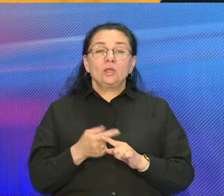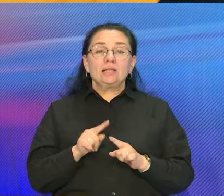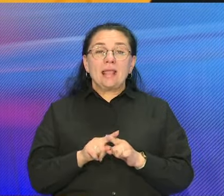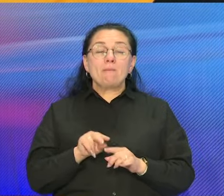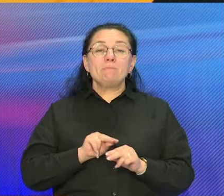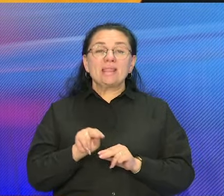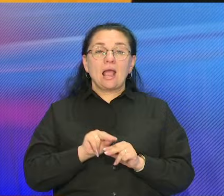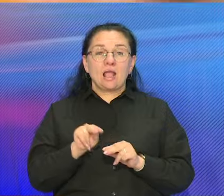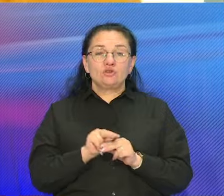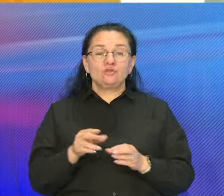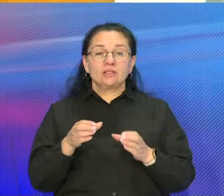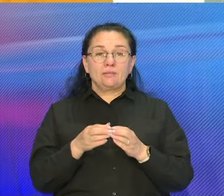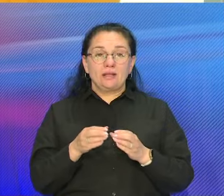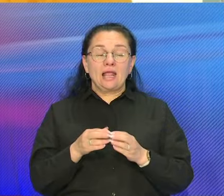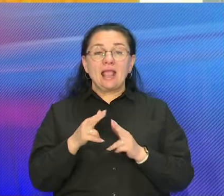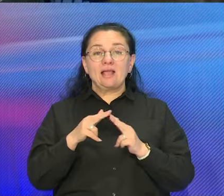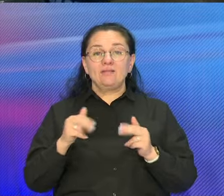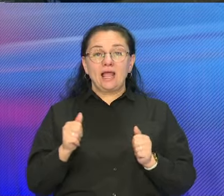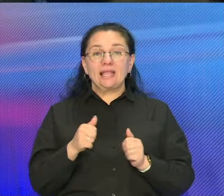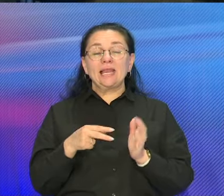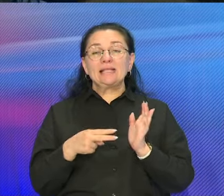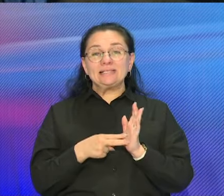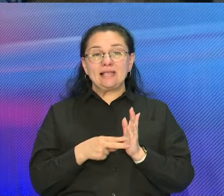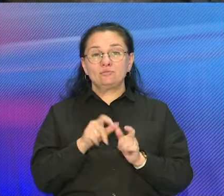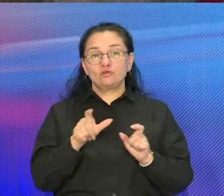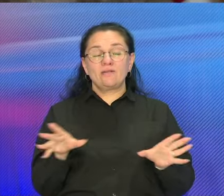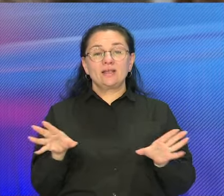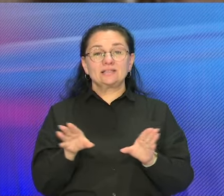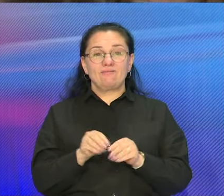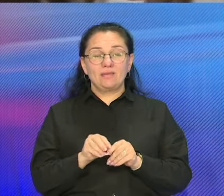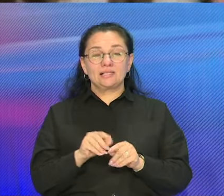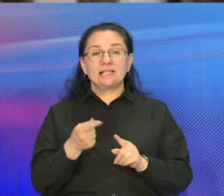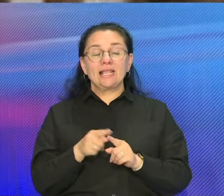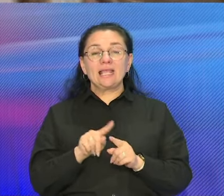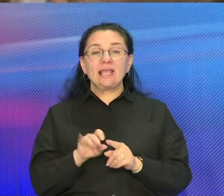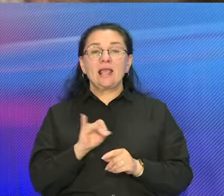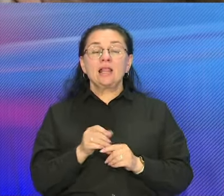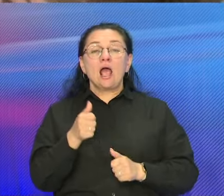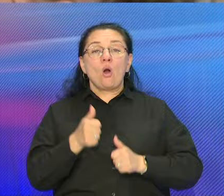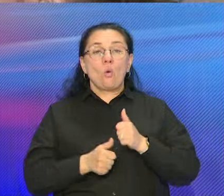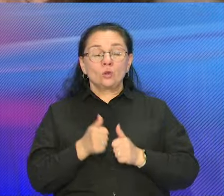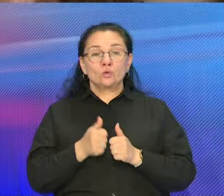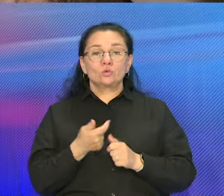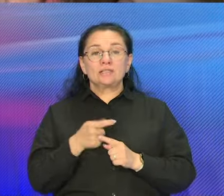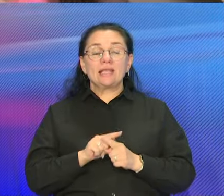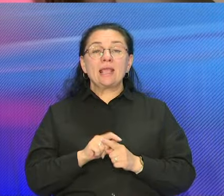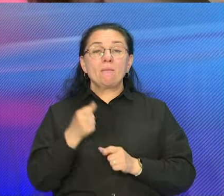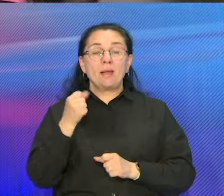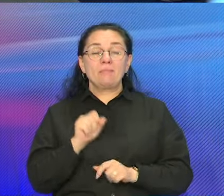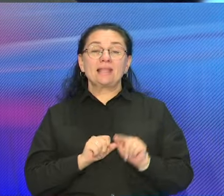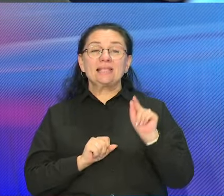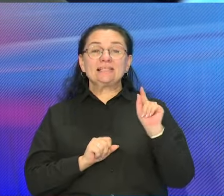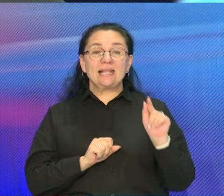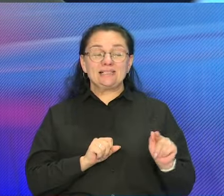Прознается, что выдат наладить з усими бойцами Дадает, как трапить ушеры, геось нават конкурс Перевага за теми, кто добре